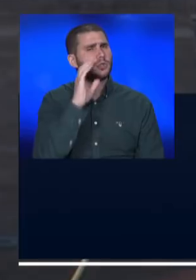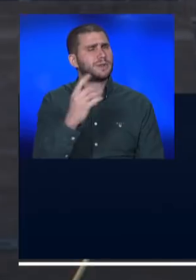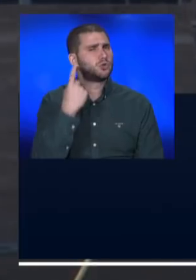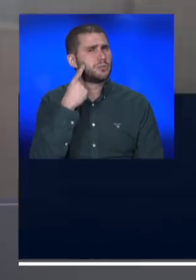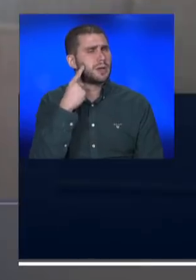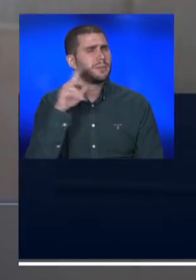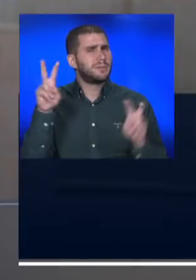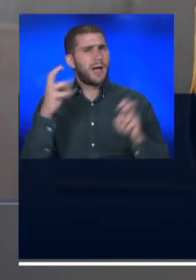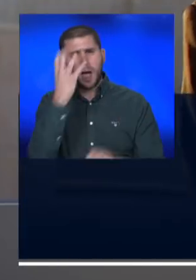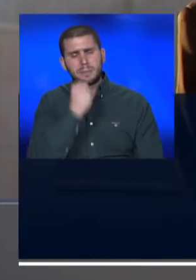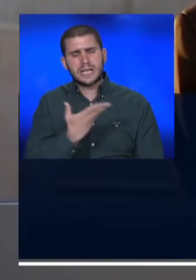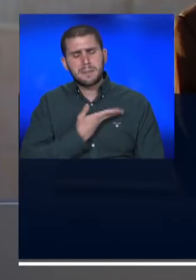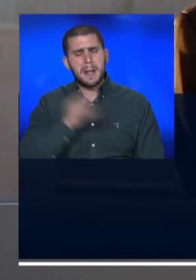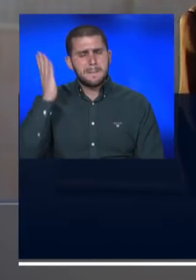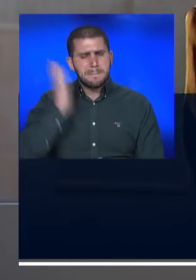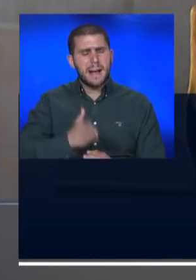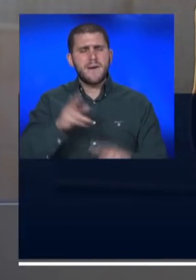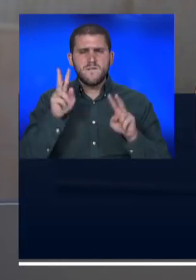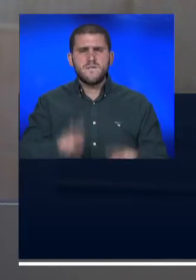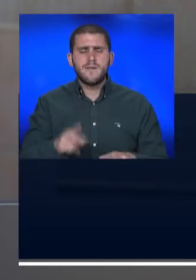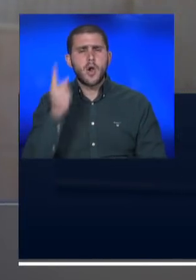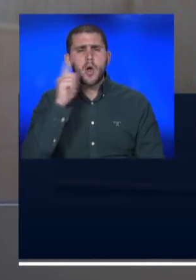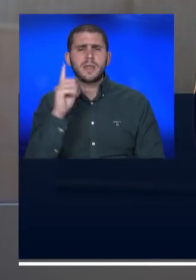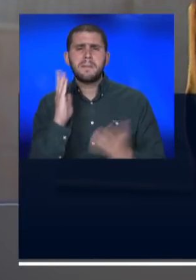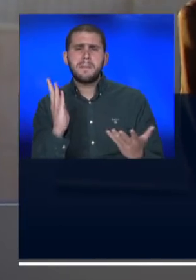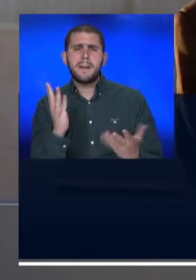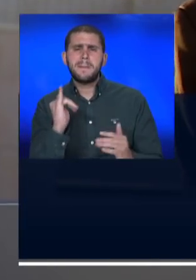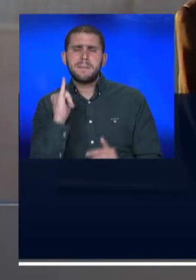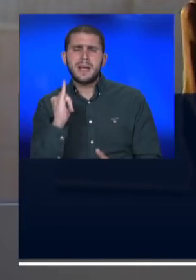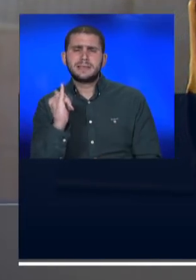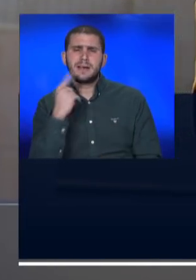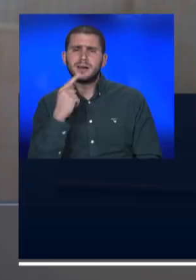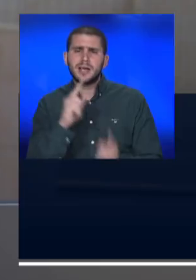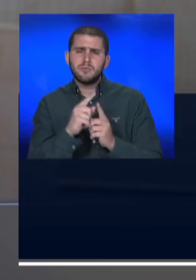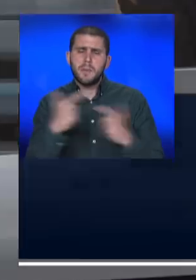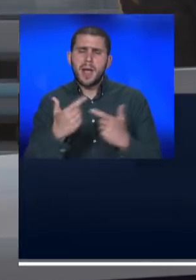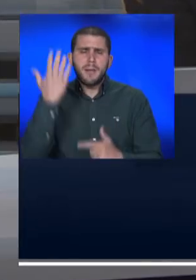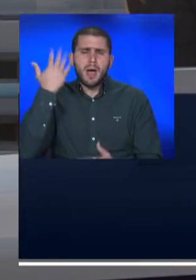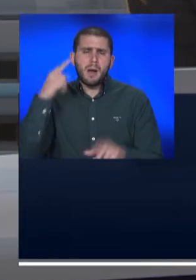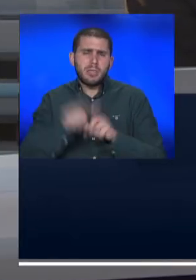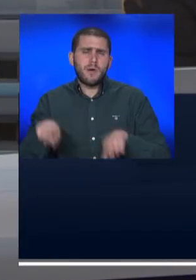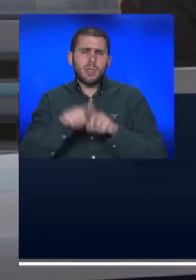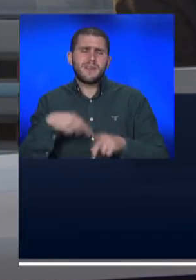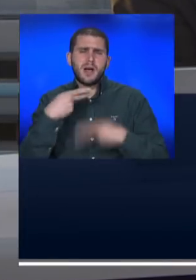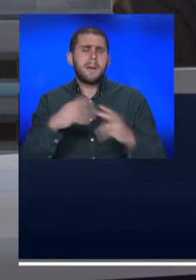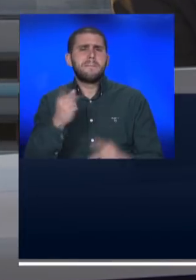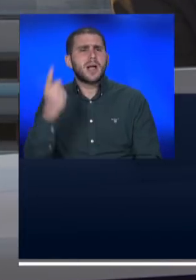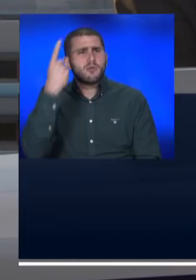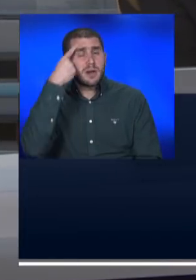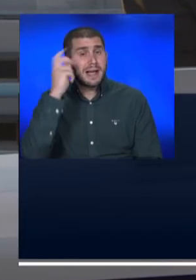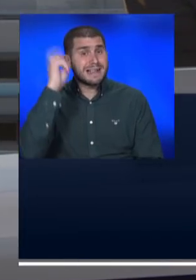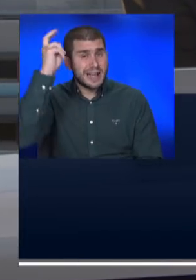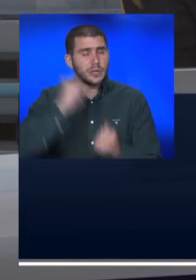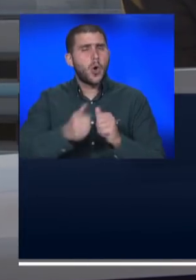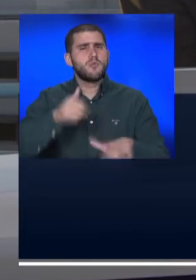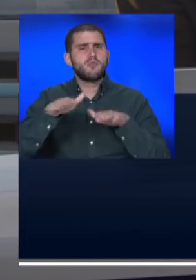קשה, ולא יודעים מאיזה סבב האמירה הזאת נשמעת. מה אתה משיב? מה בני גנץ, מה ראש הממשלה נתניהו, צריכים